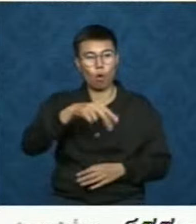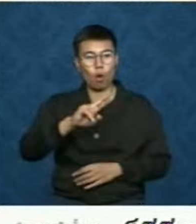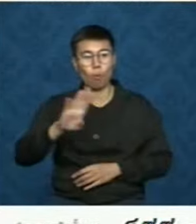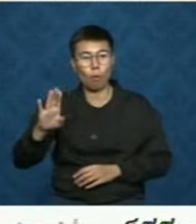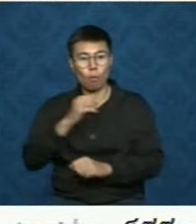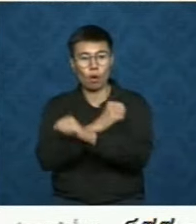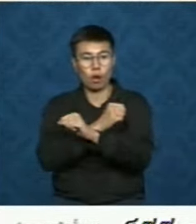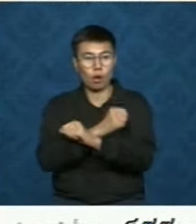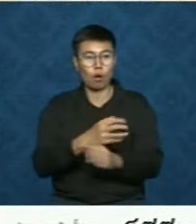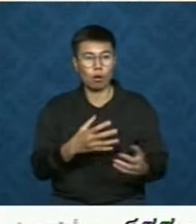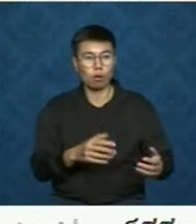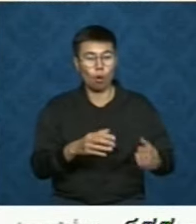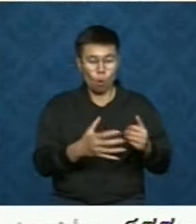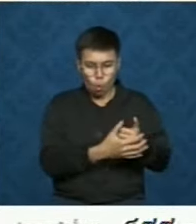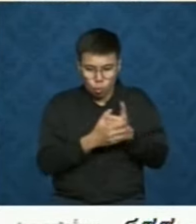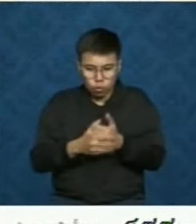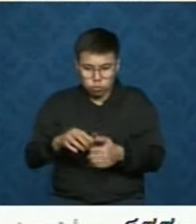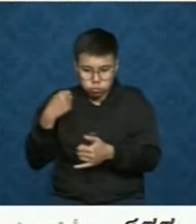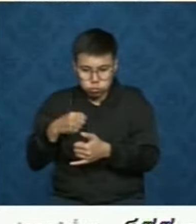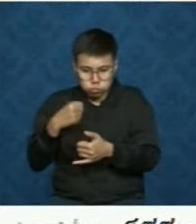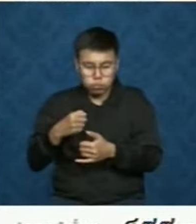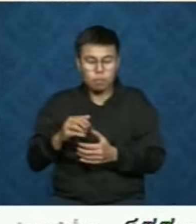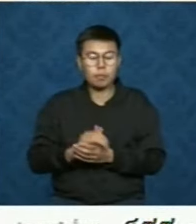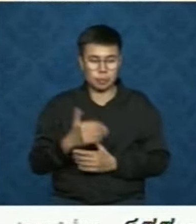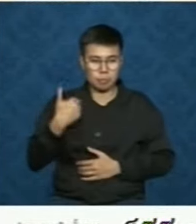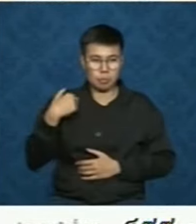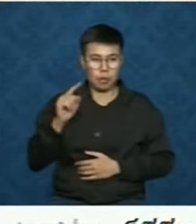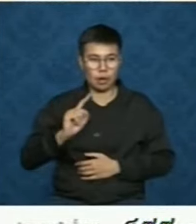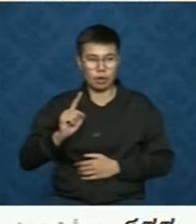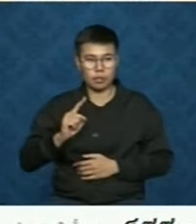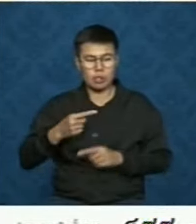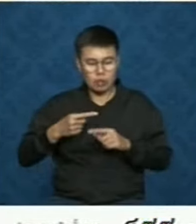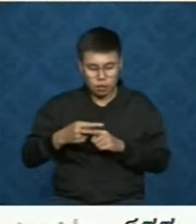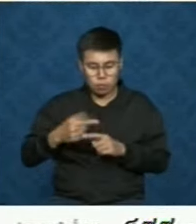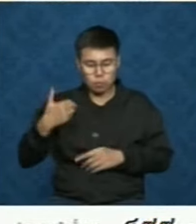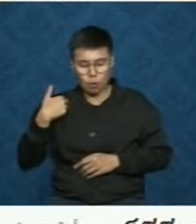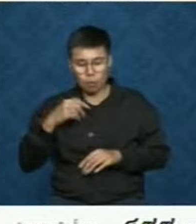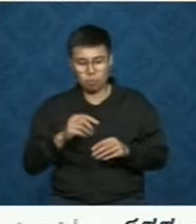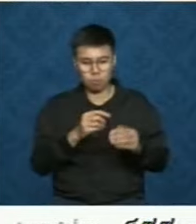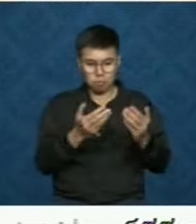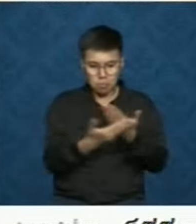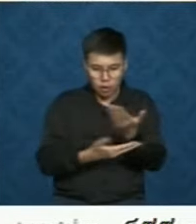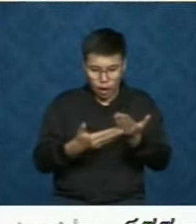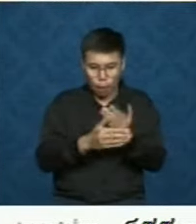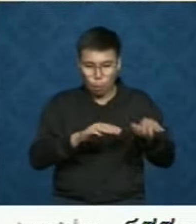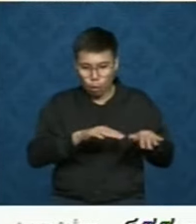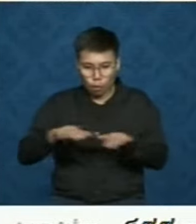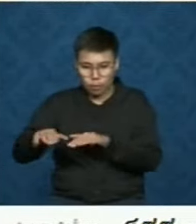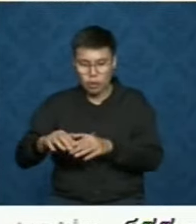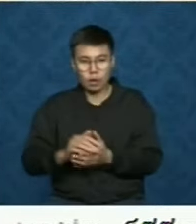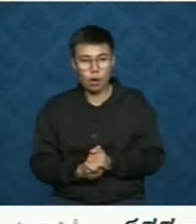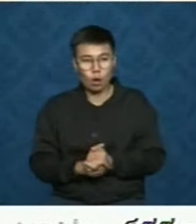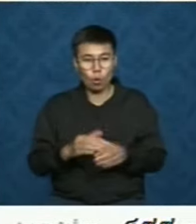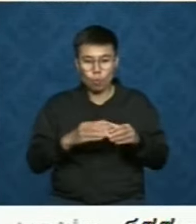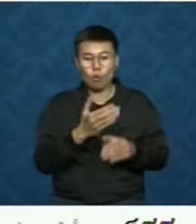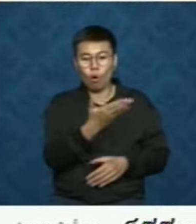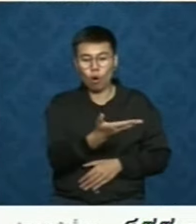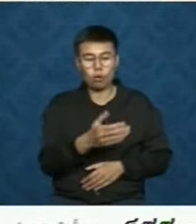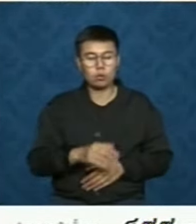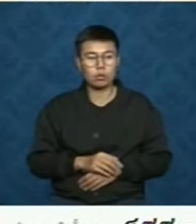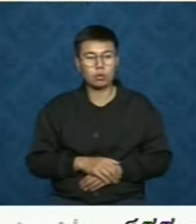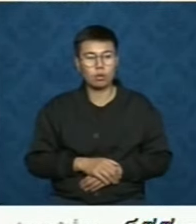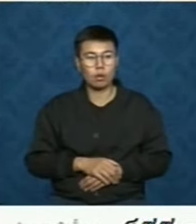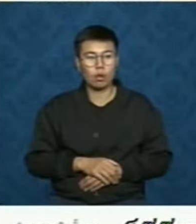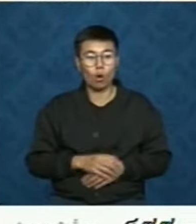ป้องกันการอุ้มหายและซ้อมทรมานก็พิจารณาไปพร้อมๆกันก็ไม่มีปัญหาอะไรวันนั้นพรรคของท่านรัฐบาลท่านประธานนะฮะเป็น